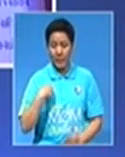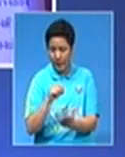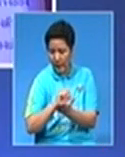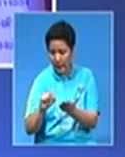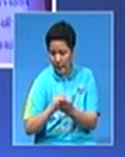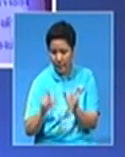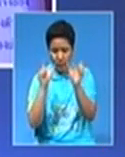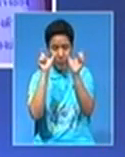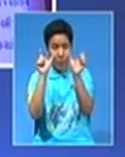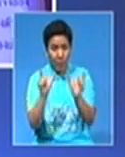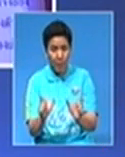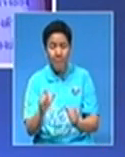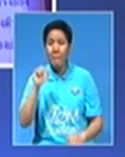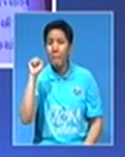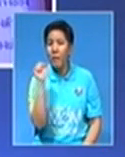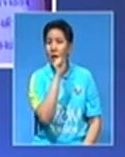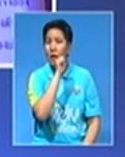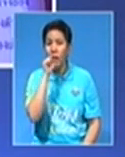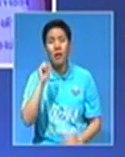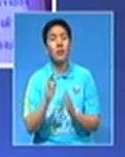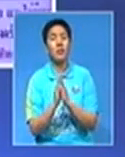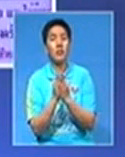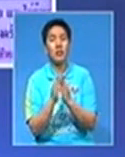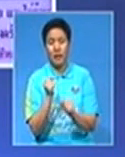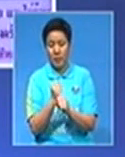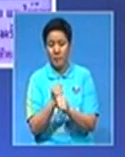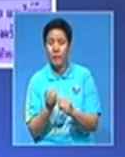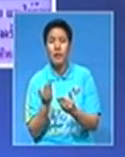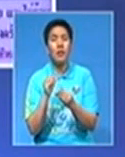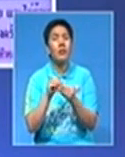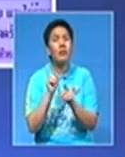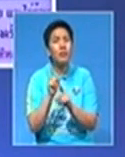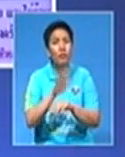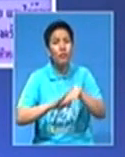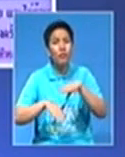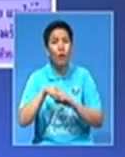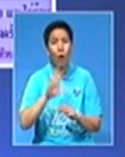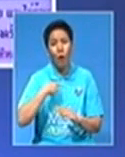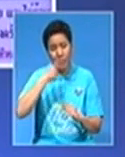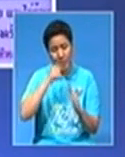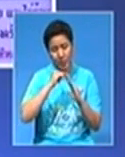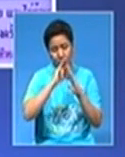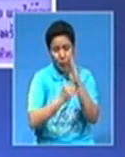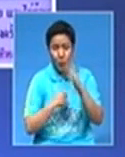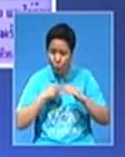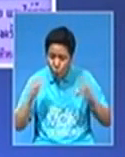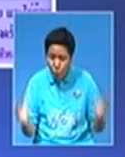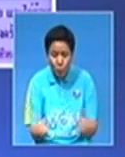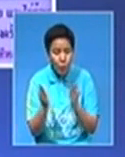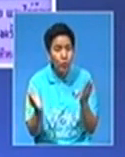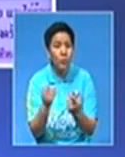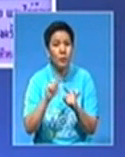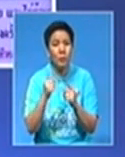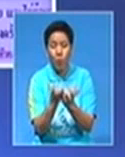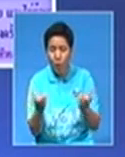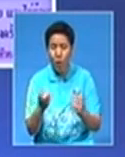ลอนหนังสือเพลงการสนับสนุนการขึ้นทะเบียนงานฝีมือของชนเผ่าพื้นเมืองของไทยการอนุรักษ์ทรัพย